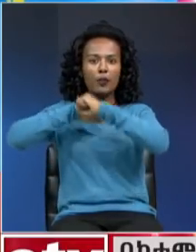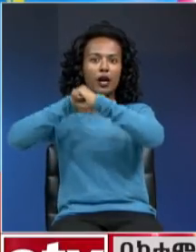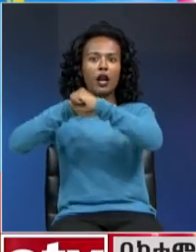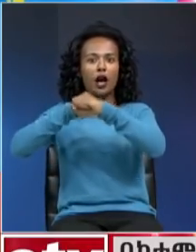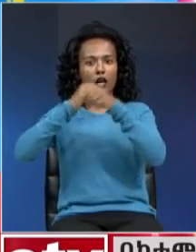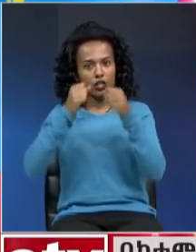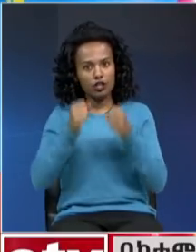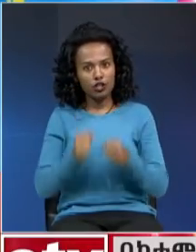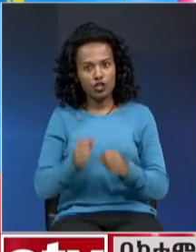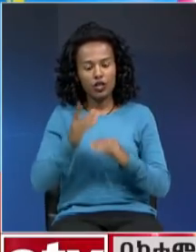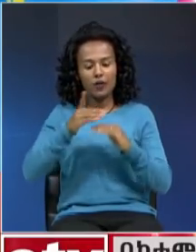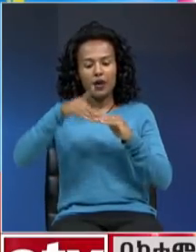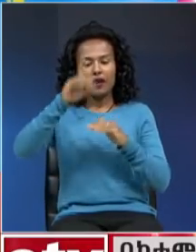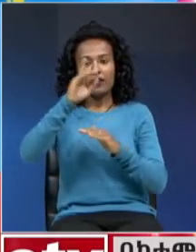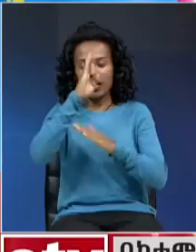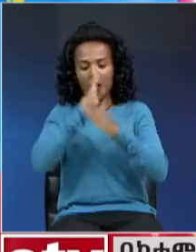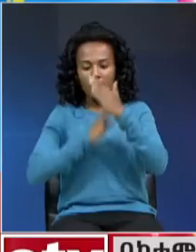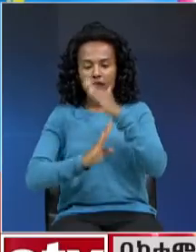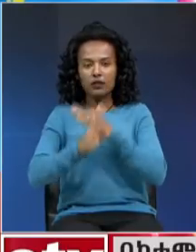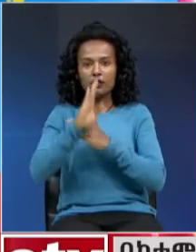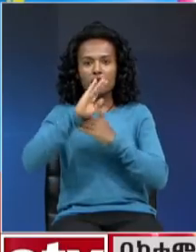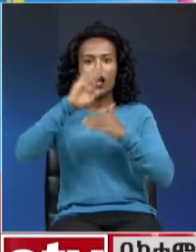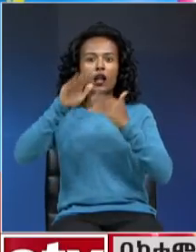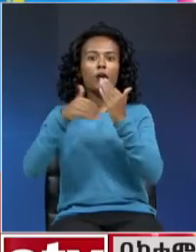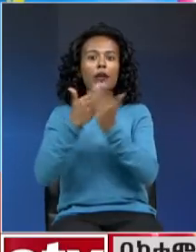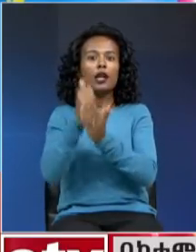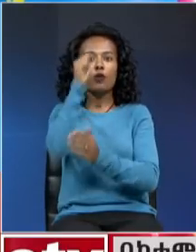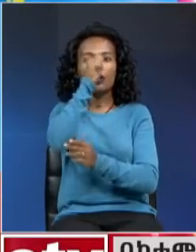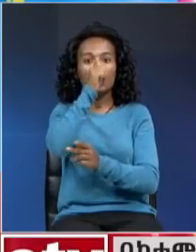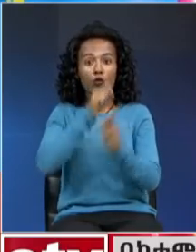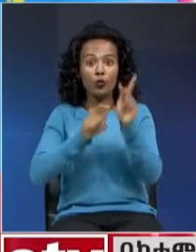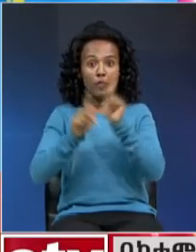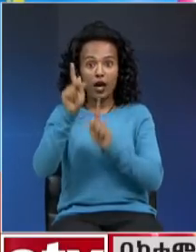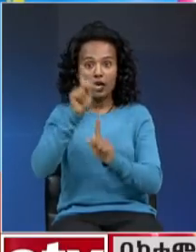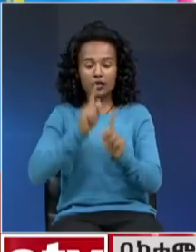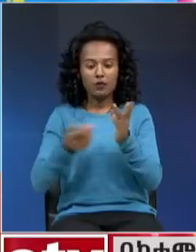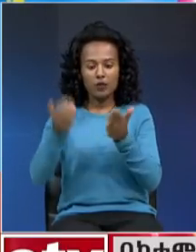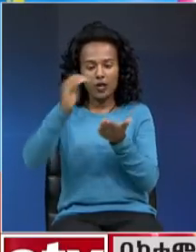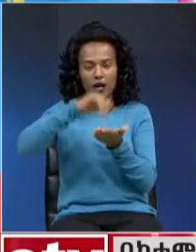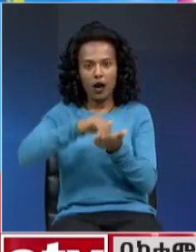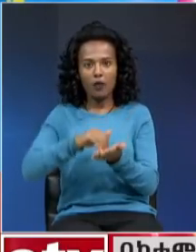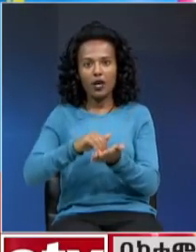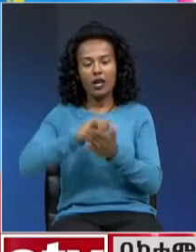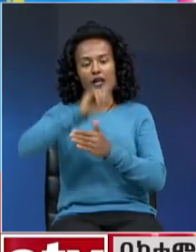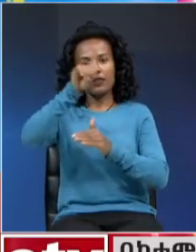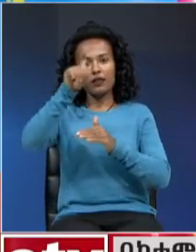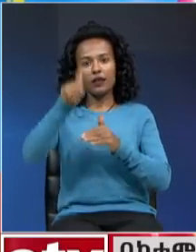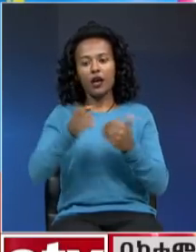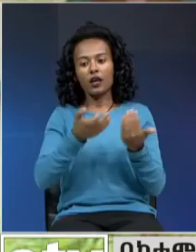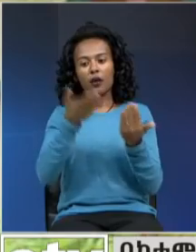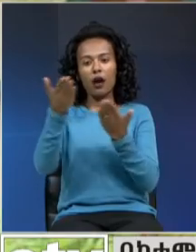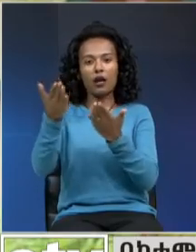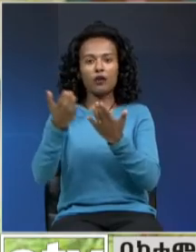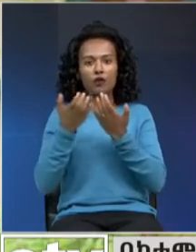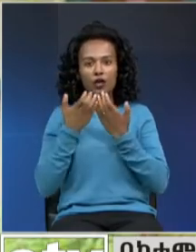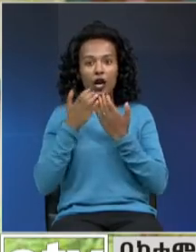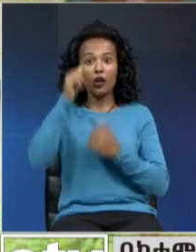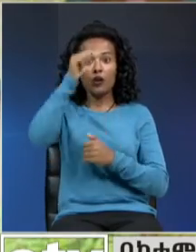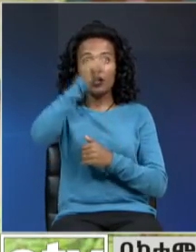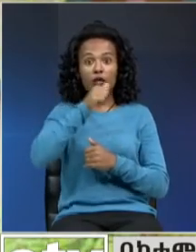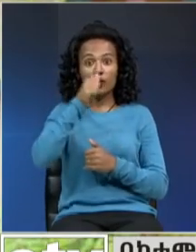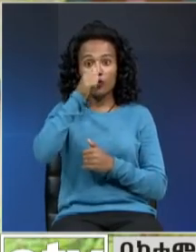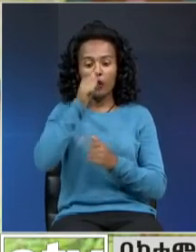እንድንችል በከፍተኛ ትህትና ለመላው የኢትዮጵያ ሕዝብ በድጋሚ ጥያቄ ማቅረብ እፈልጋለሁ።